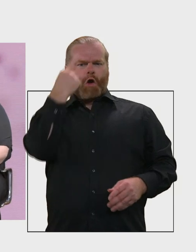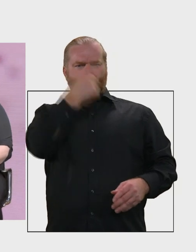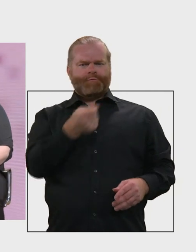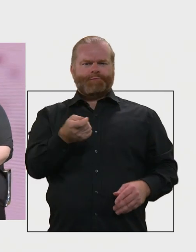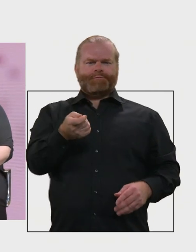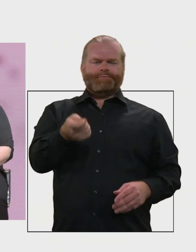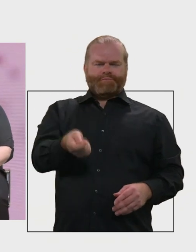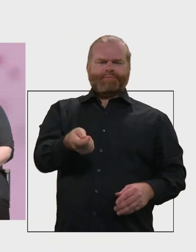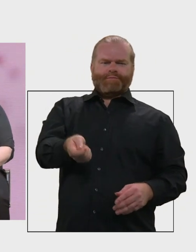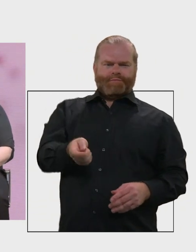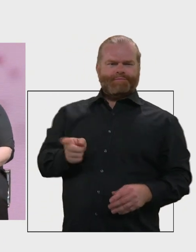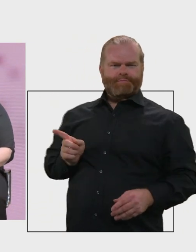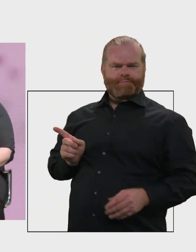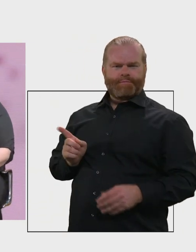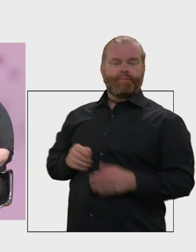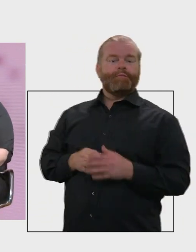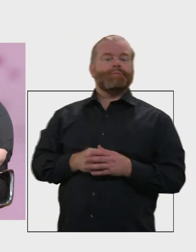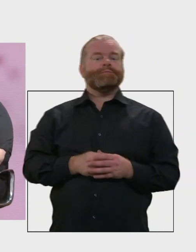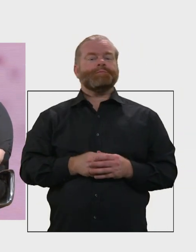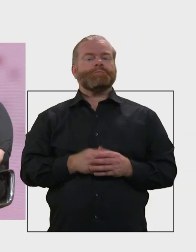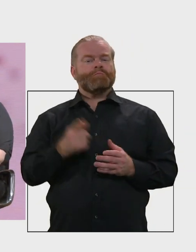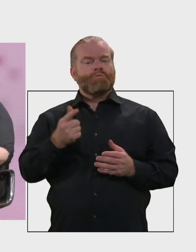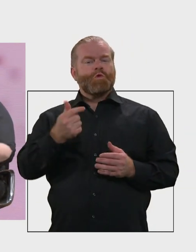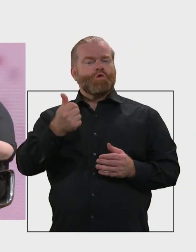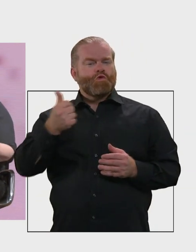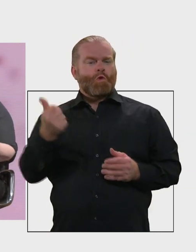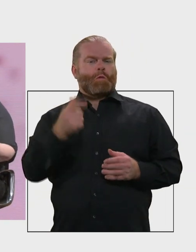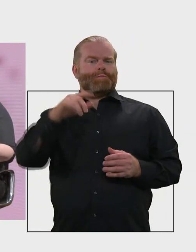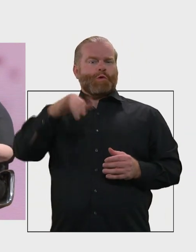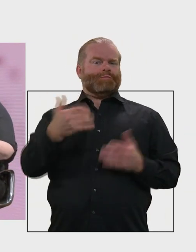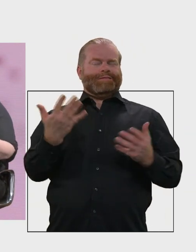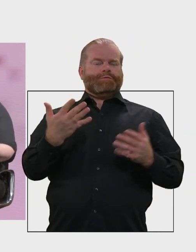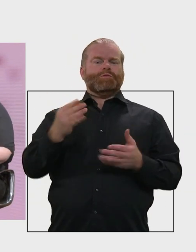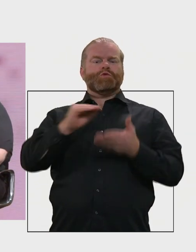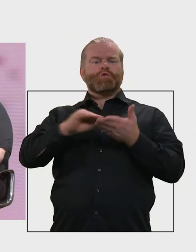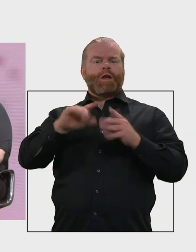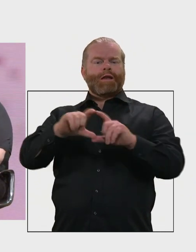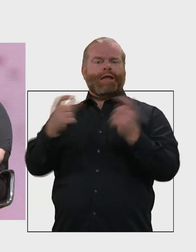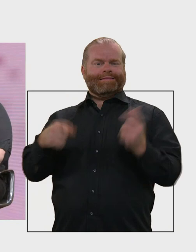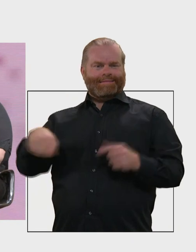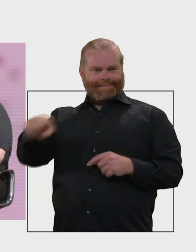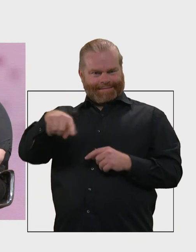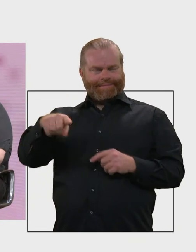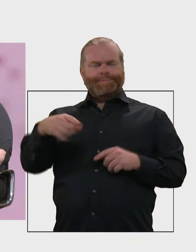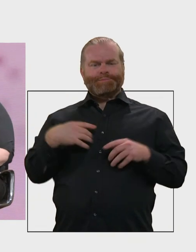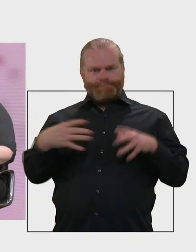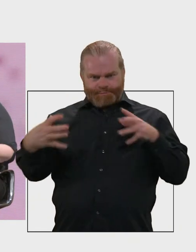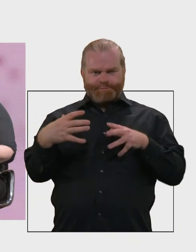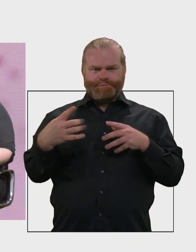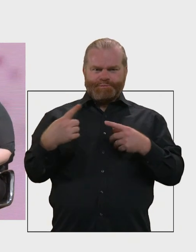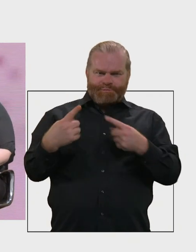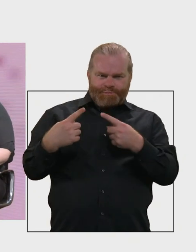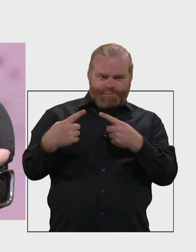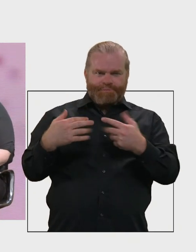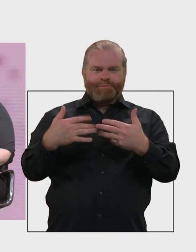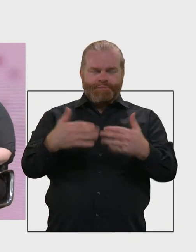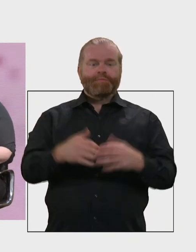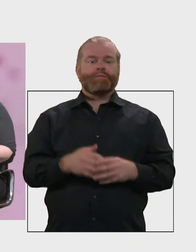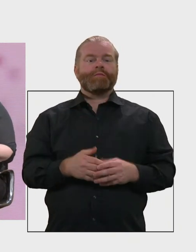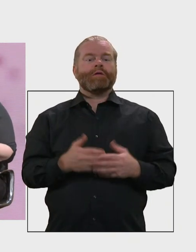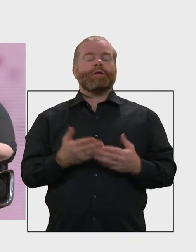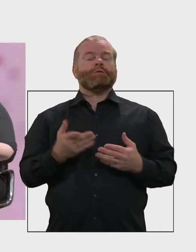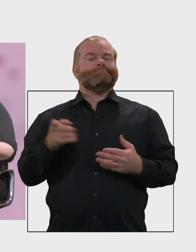Schulklasse, das schon im Vorfeld quasi gelaufen ist. Also, mhm, es geht darum, wir wollen natürlich